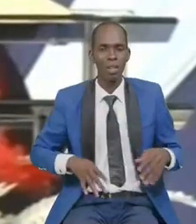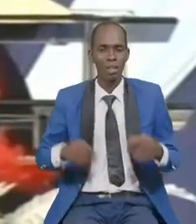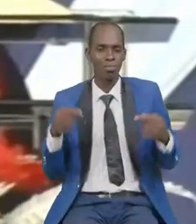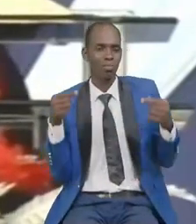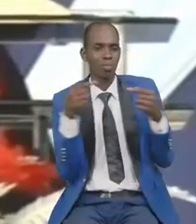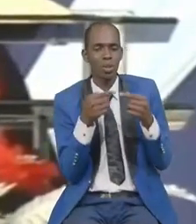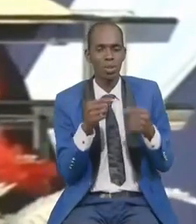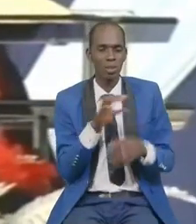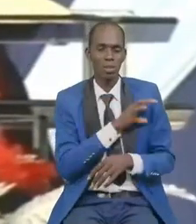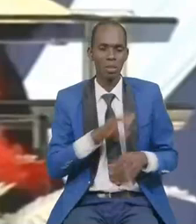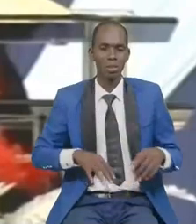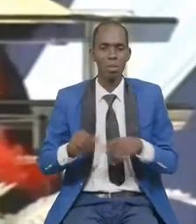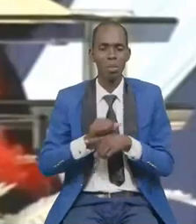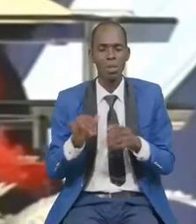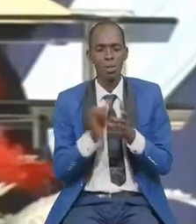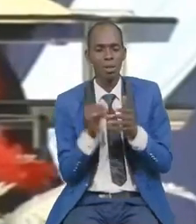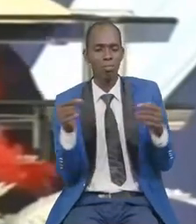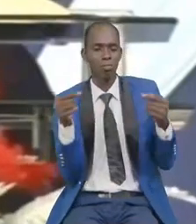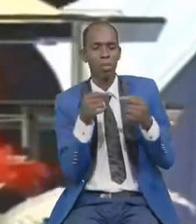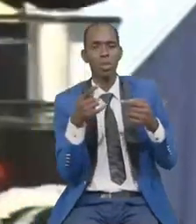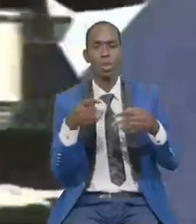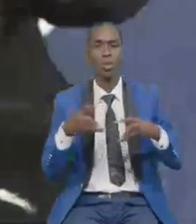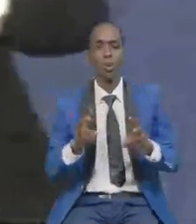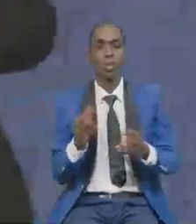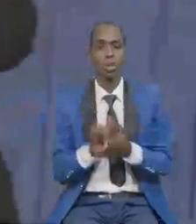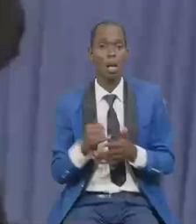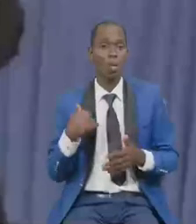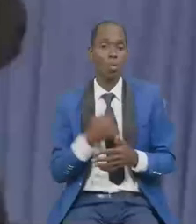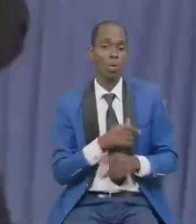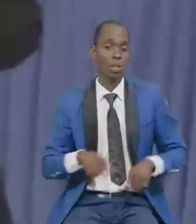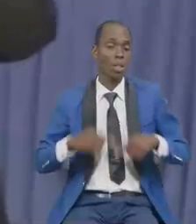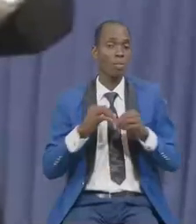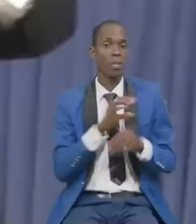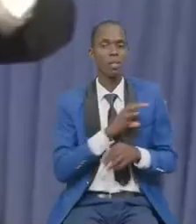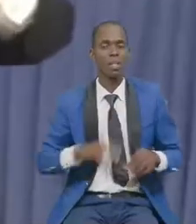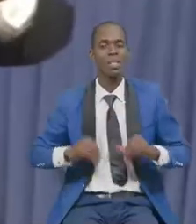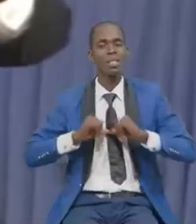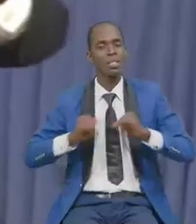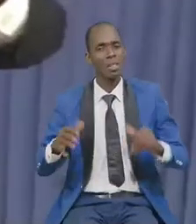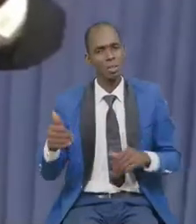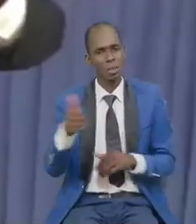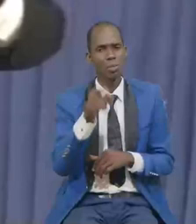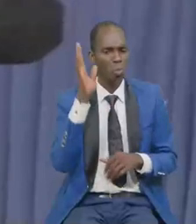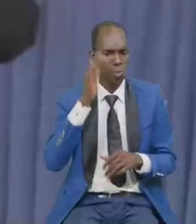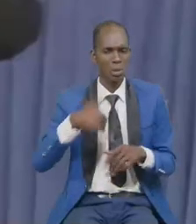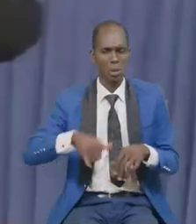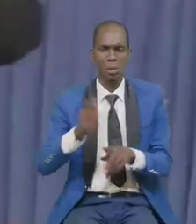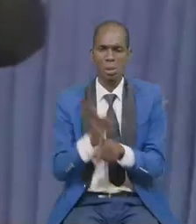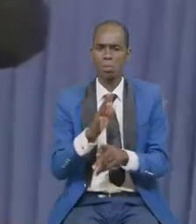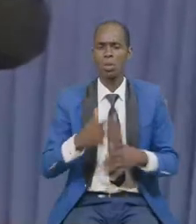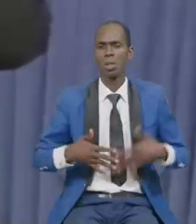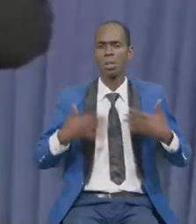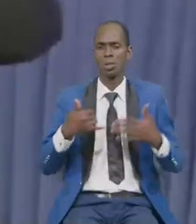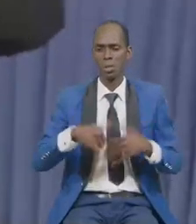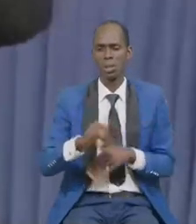contredit la voie qui conduit à Christ, prive-toi de cela. Et tu auras ta vie, tu auras la joie, tu